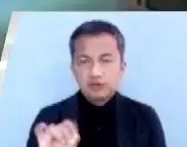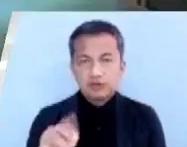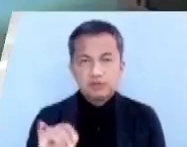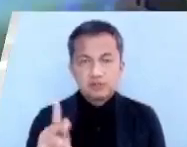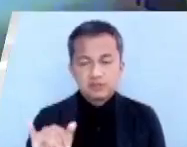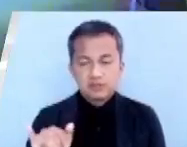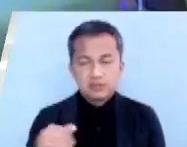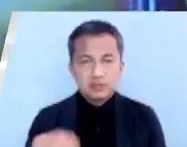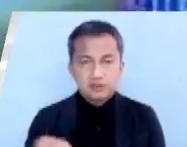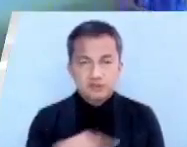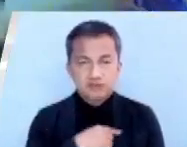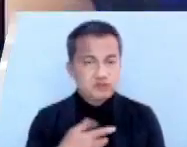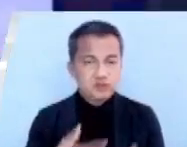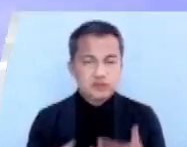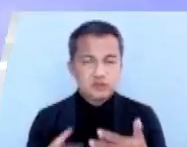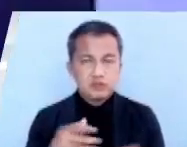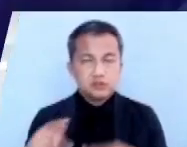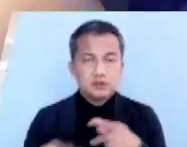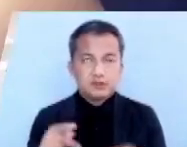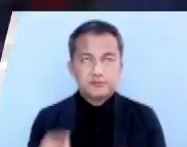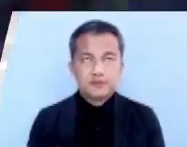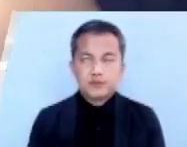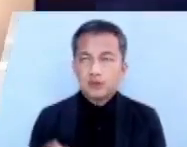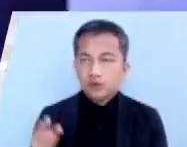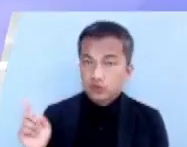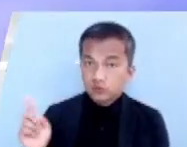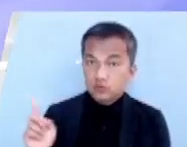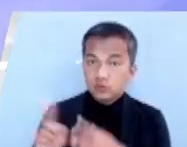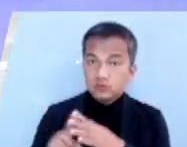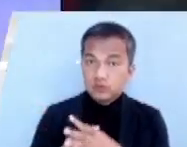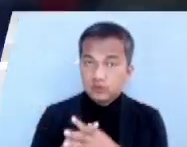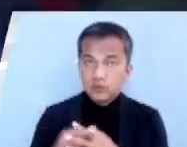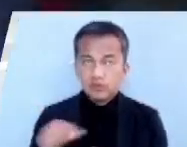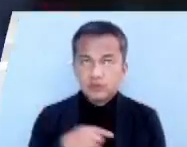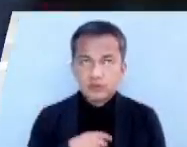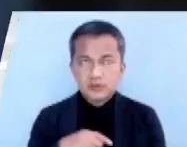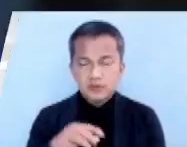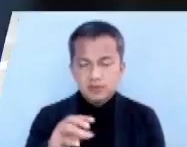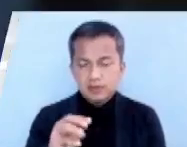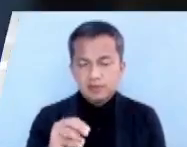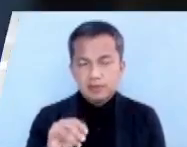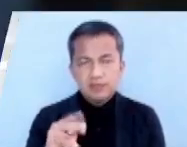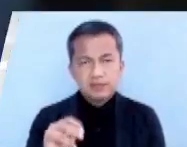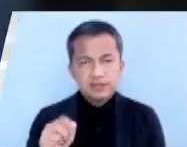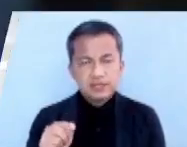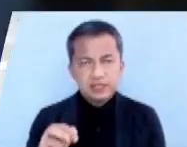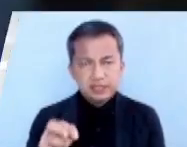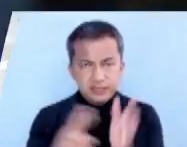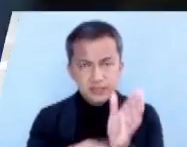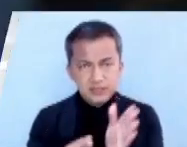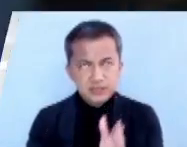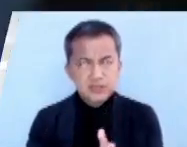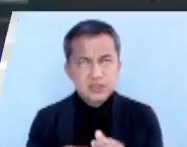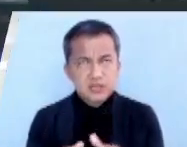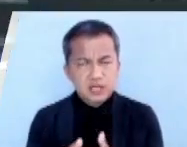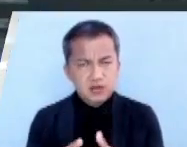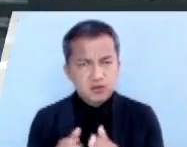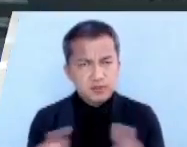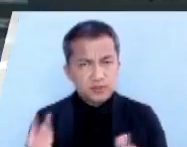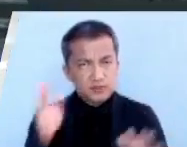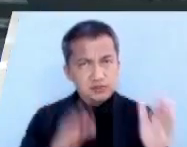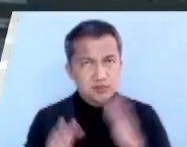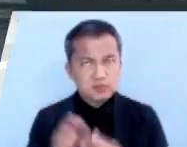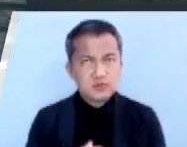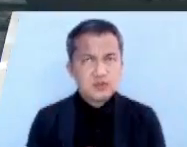humans. Nag-start po talaga kami with malalimang research. Gano'ng kalaki po ba yung problema na to? And ano po ba yung